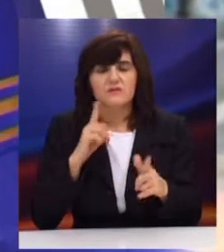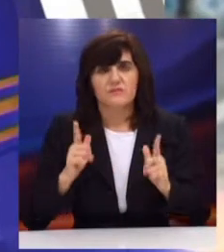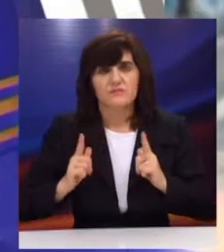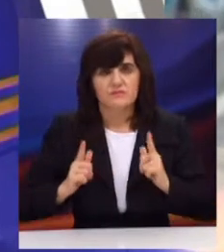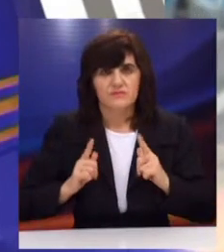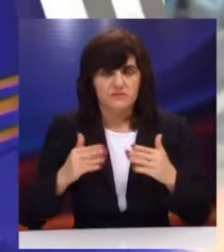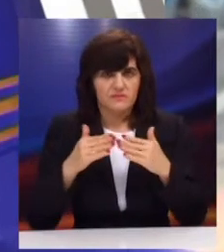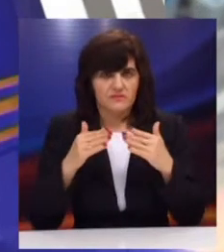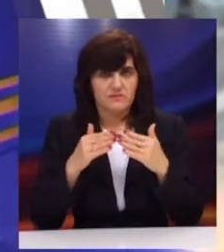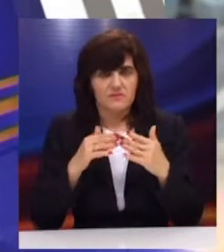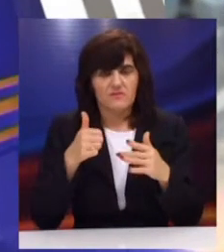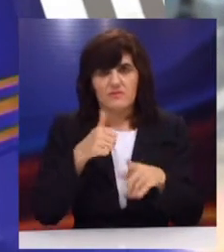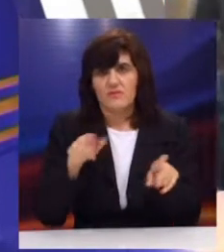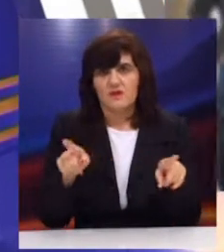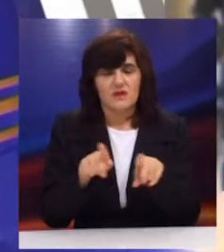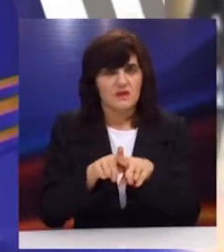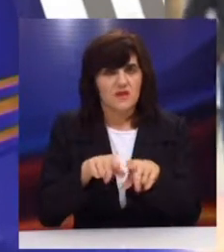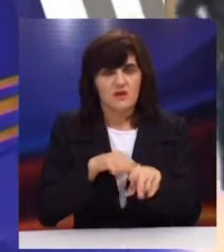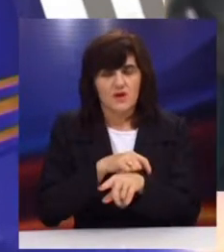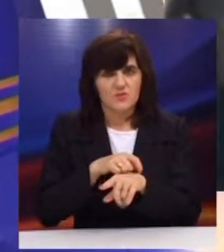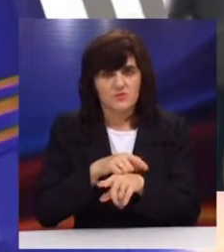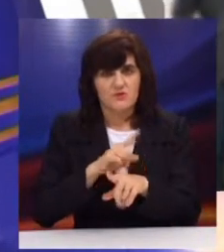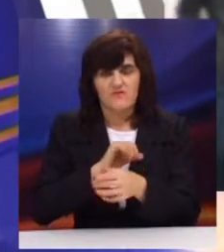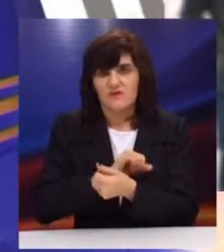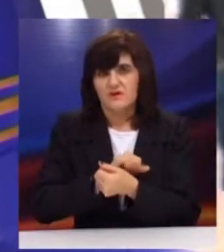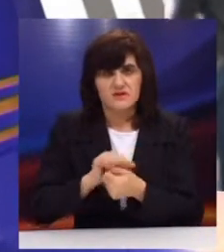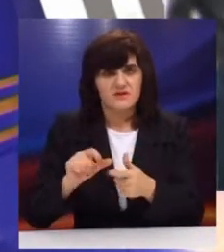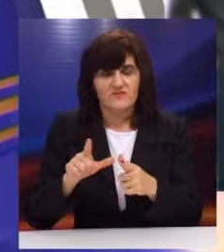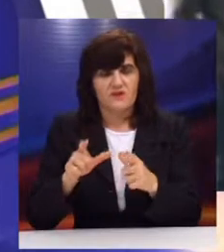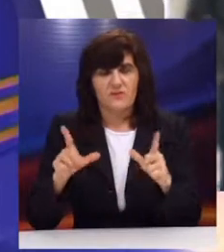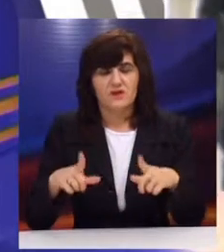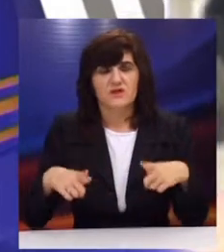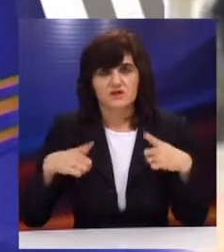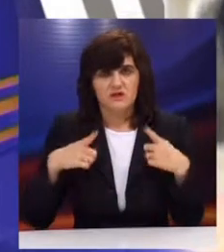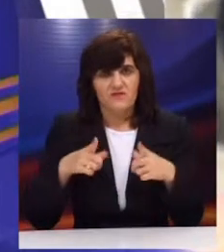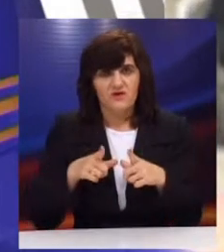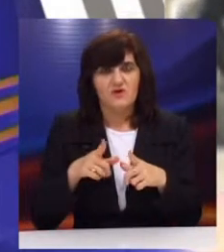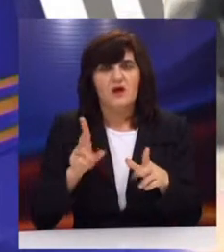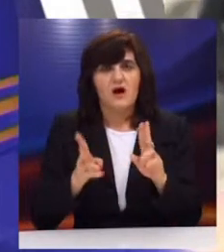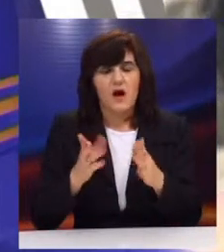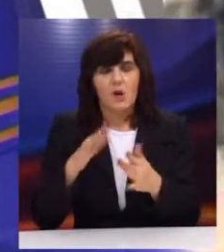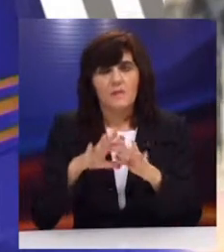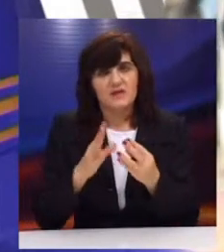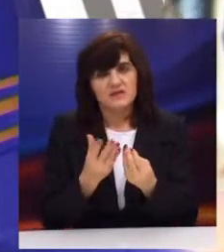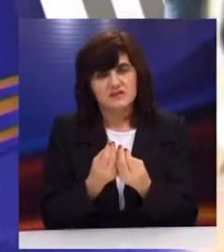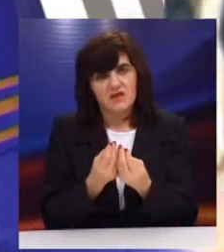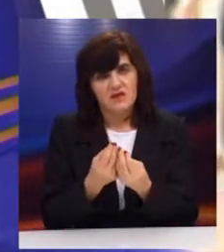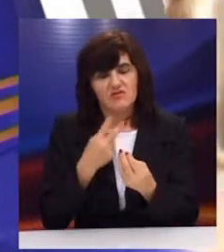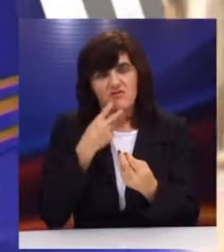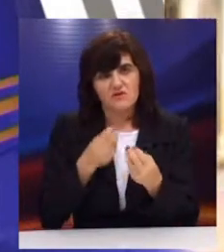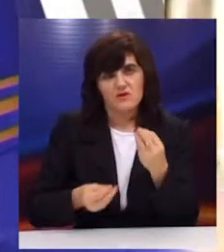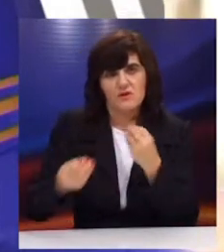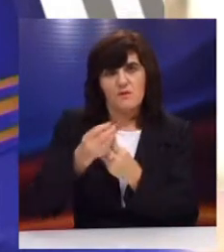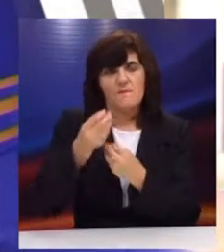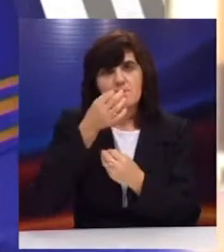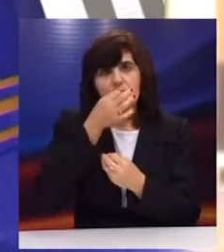društvu traže mogućnost da ravnopravno i pod jednakim uslovima učestvuju u svim aktivnostima društvenog života zajednice, kako bi zajedno